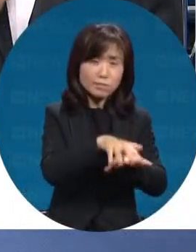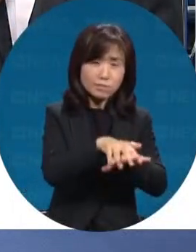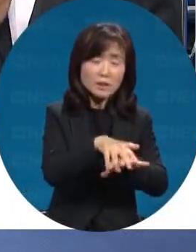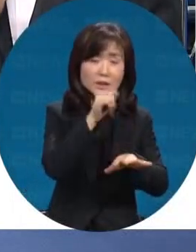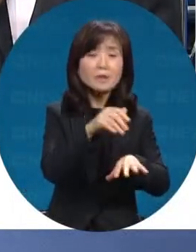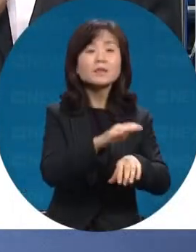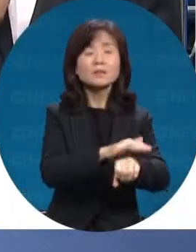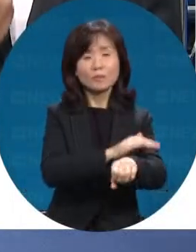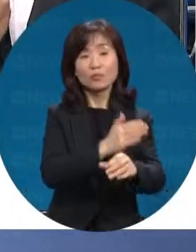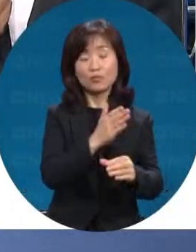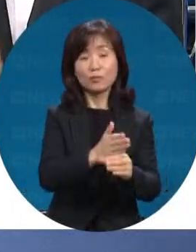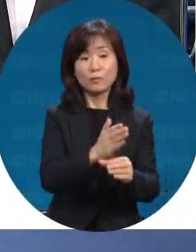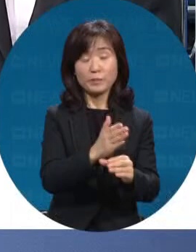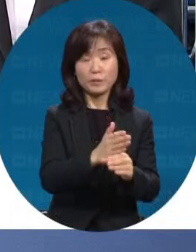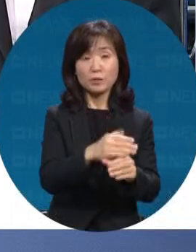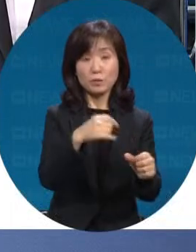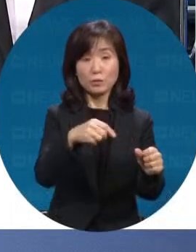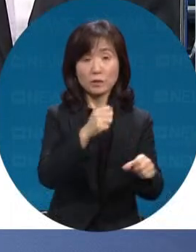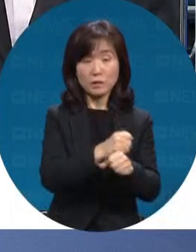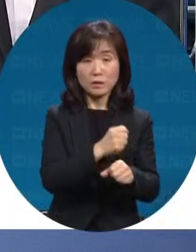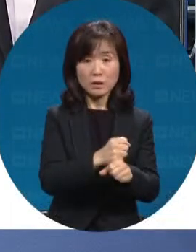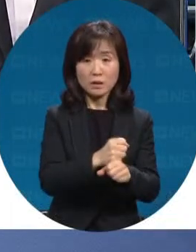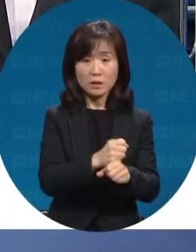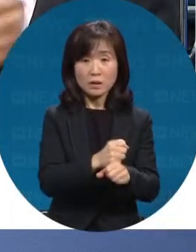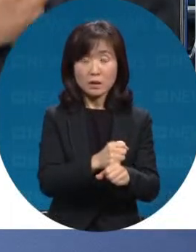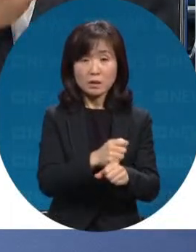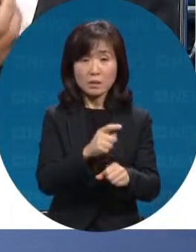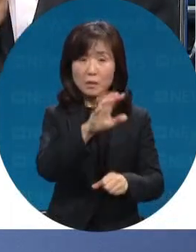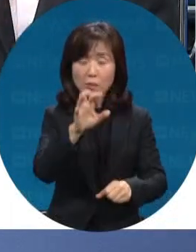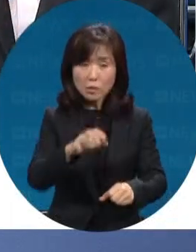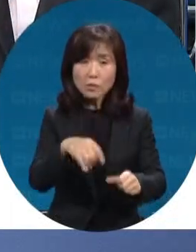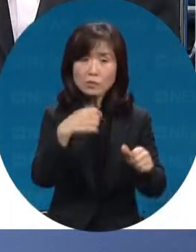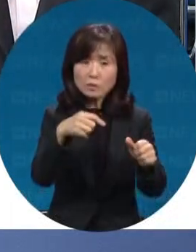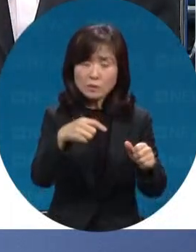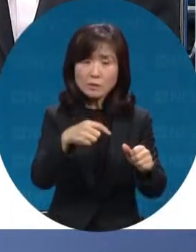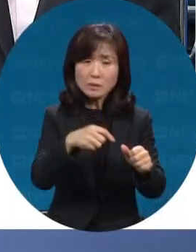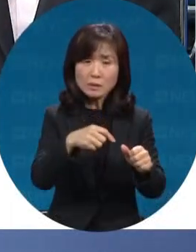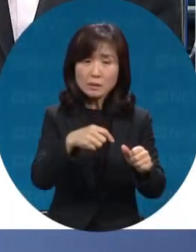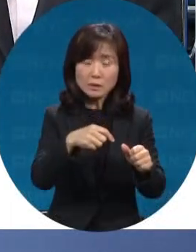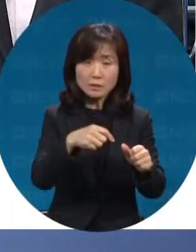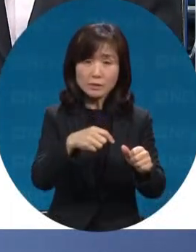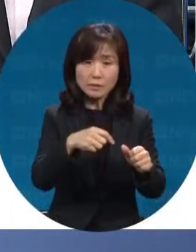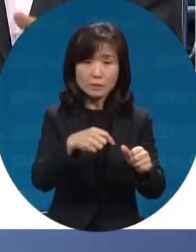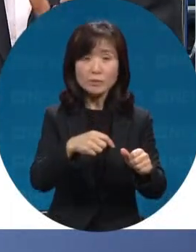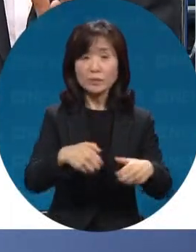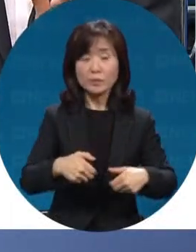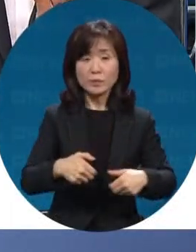그래서 이러한 심폐소생술 교육은 이런 인식과 실습 위주의 교육이